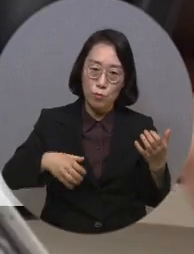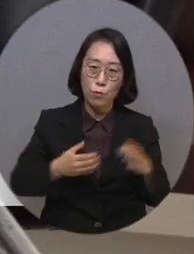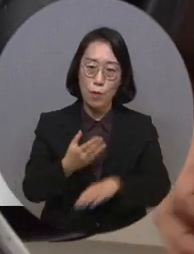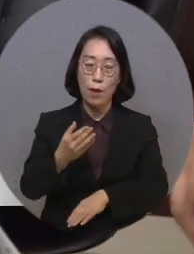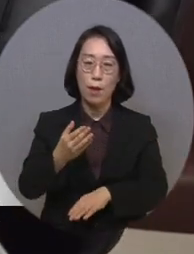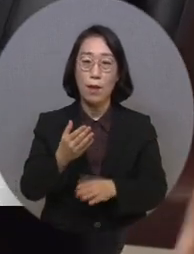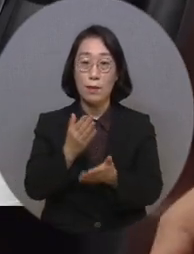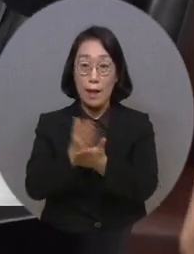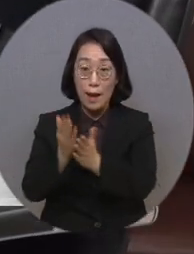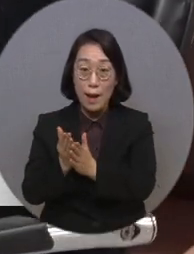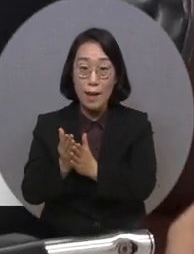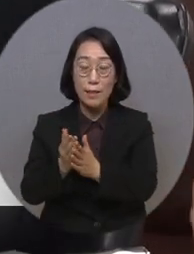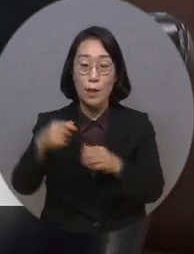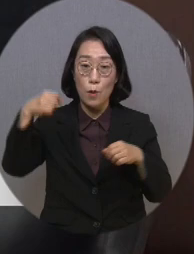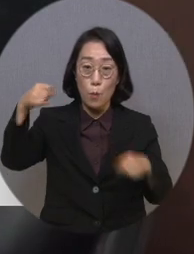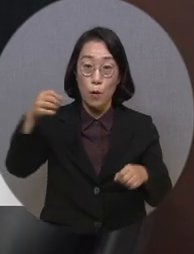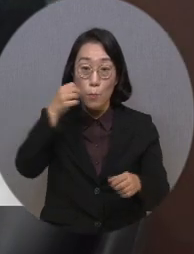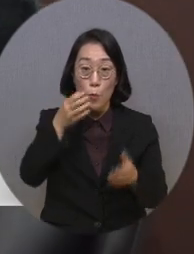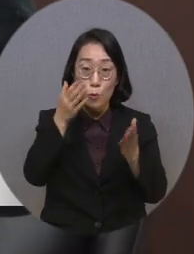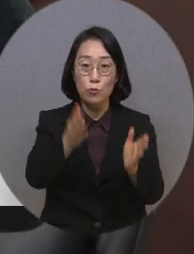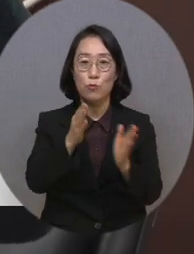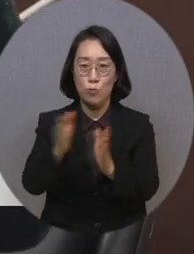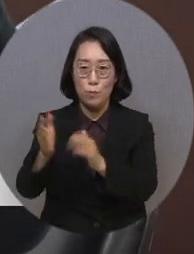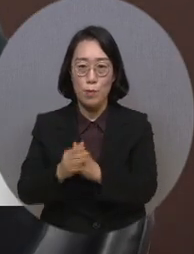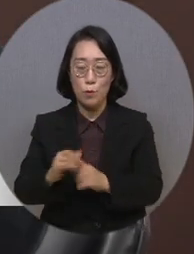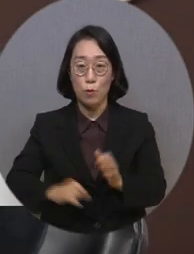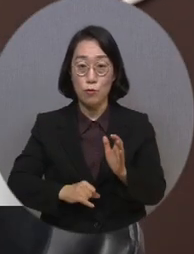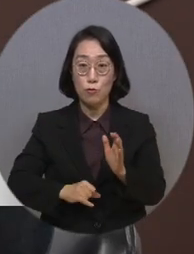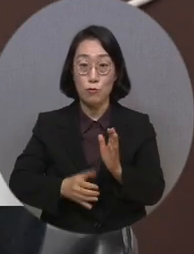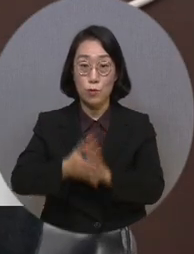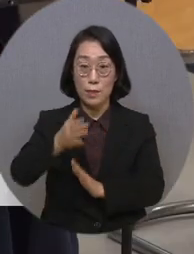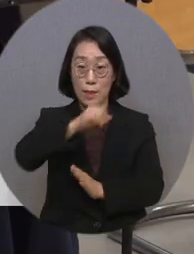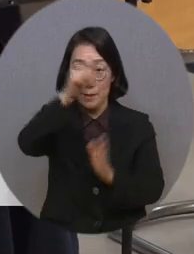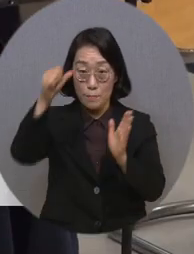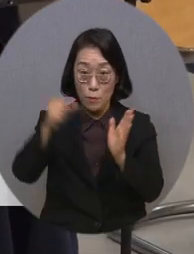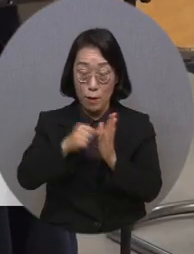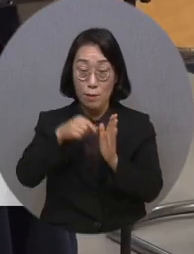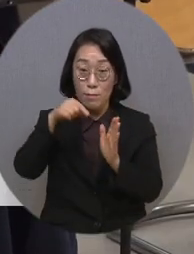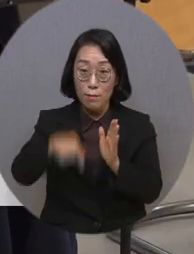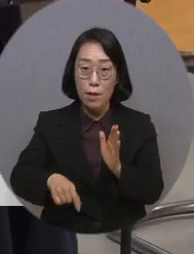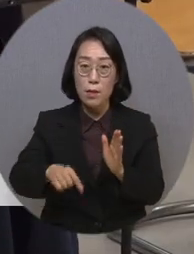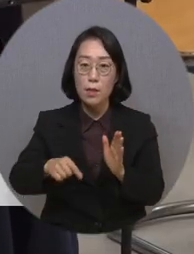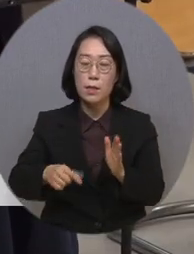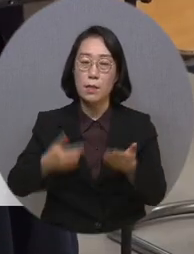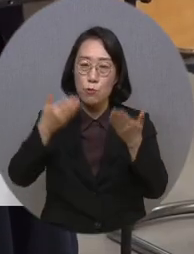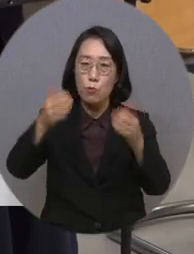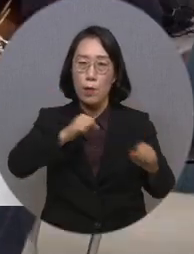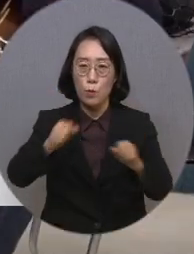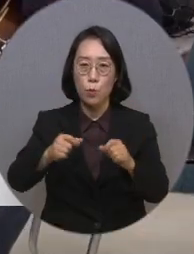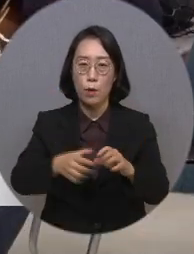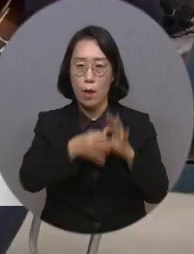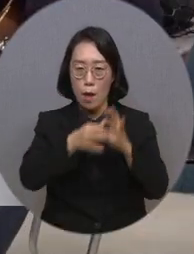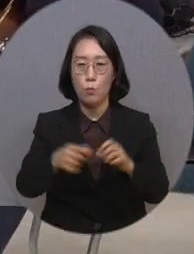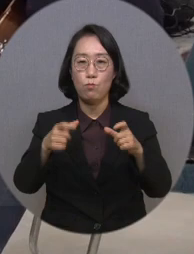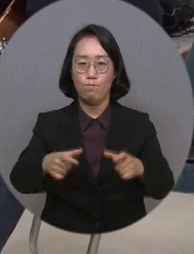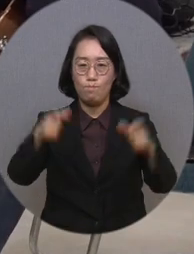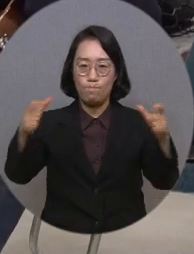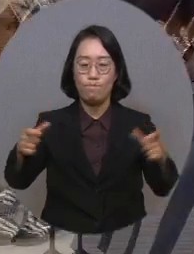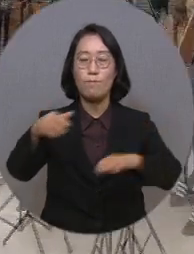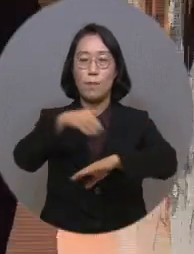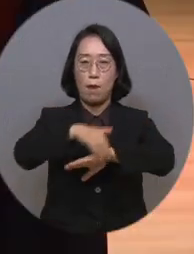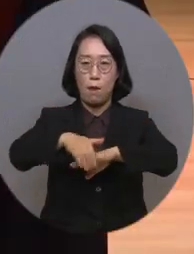등 다양한 공연으로 구성됐으며 원주시 학습관은 앞으로도 재능기부 활동을 확대해 나가겠다고